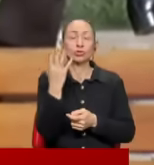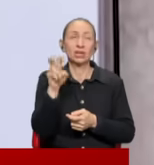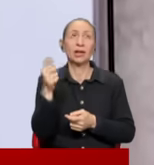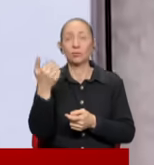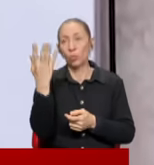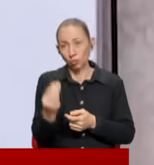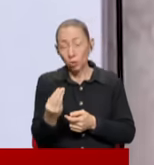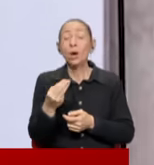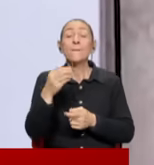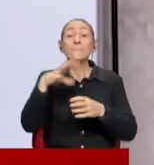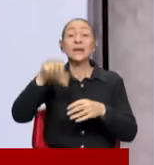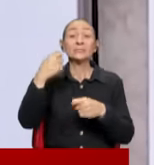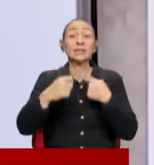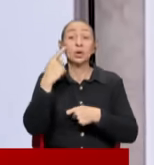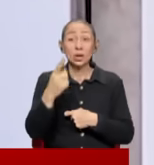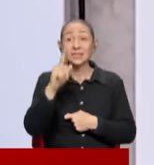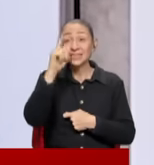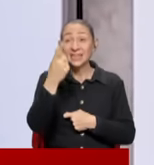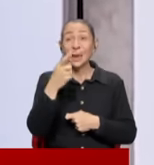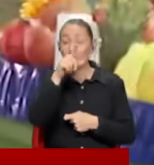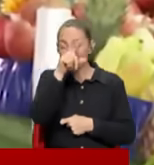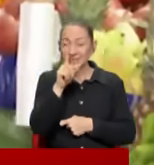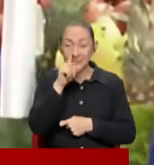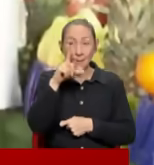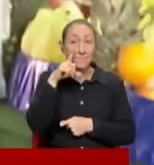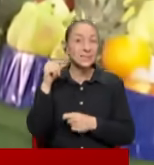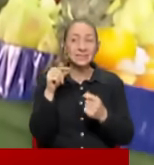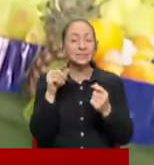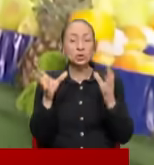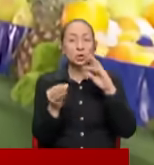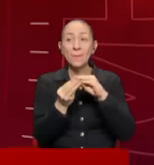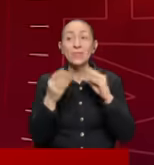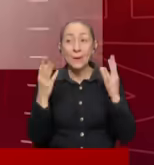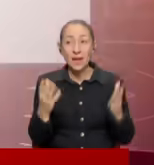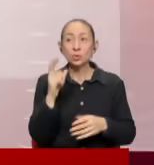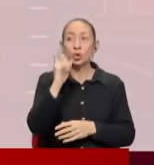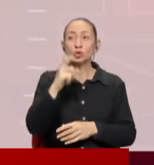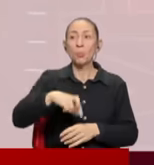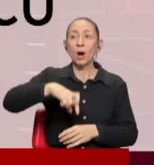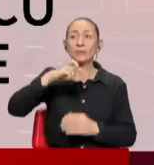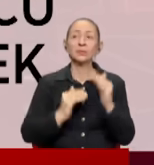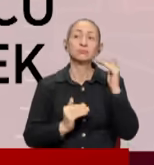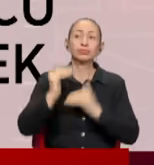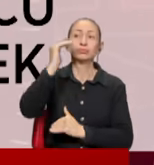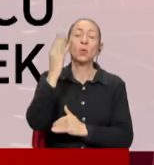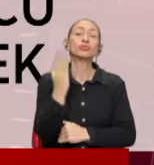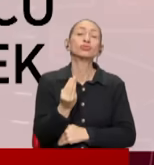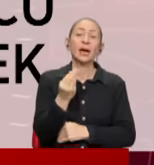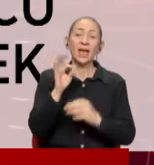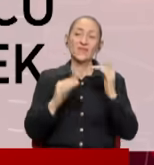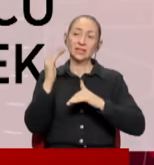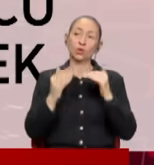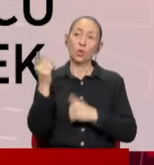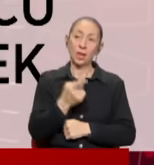%64,86 oldu. Merkez Bankası'na göre sadece Mart, Nisan, Mayıs ayının toplamında bile 9 puanlık bir artış daha olacak